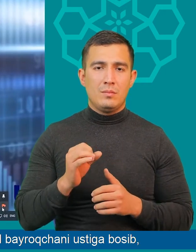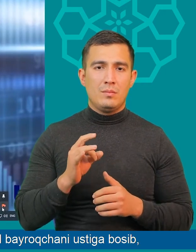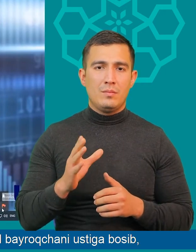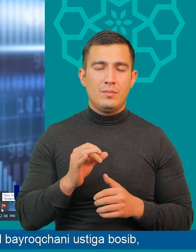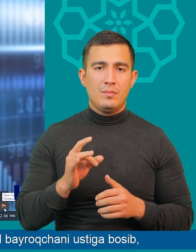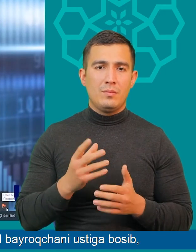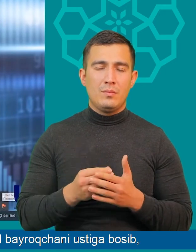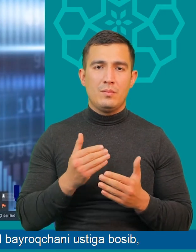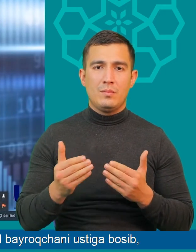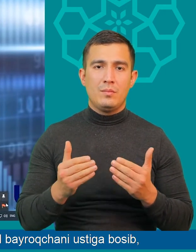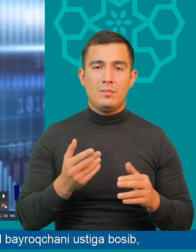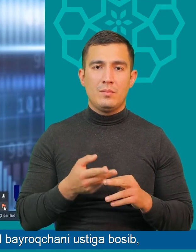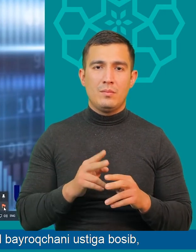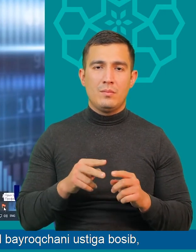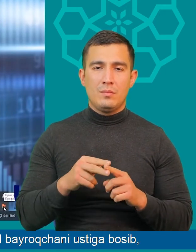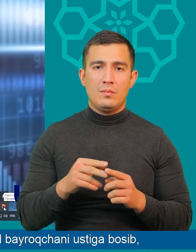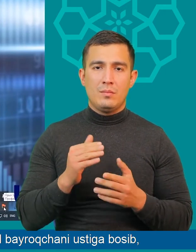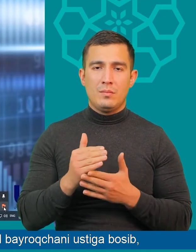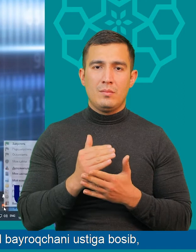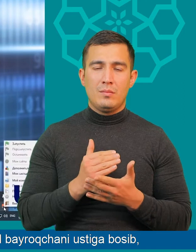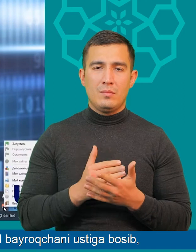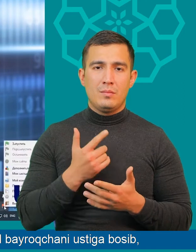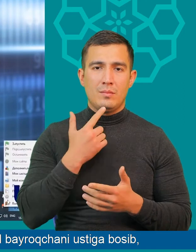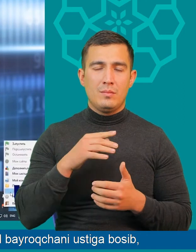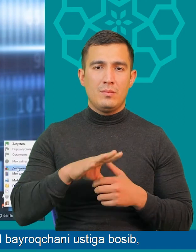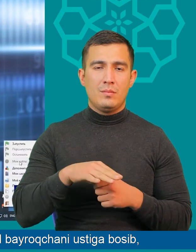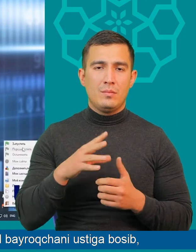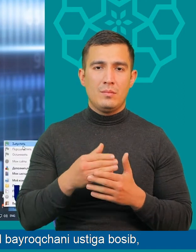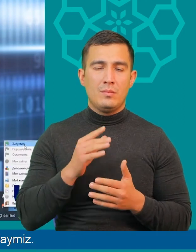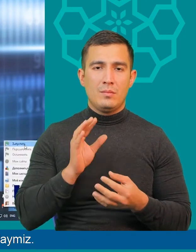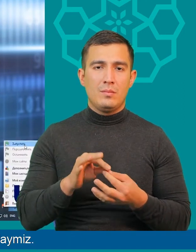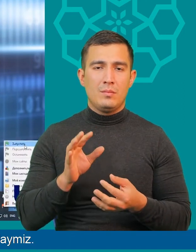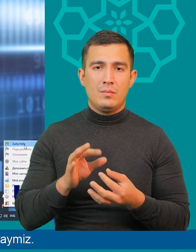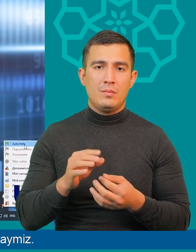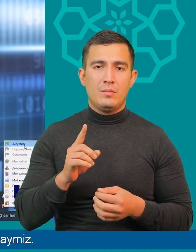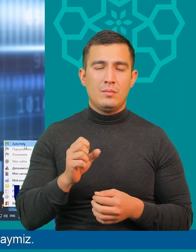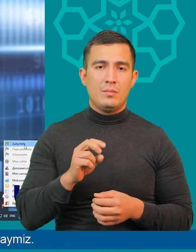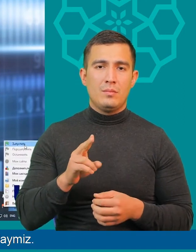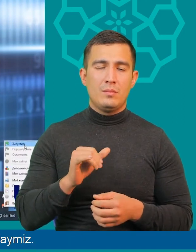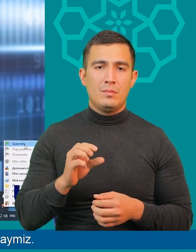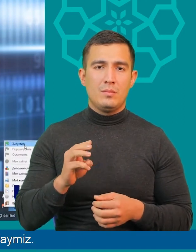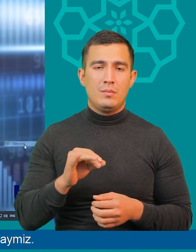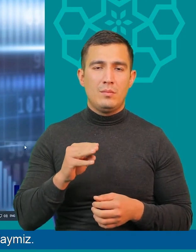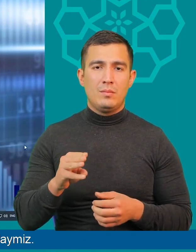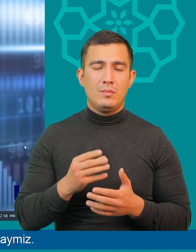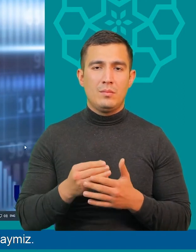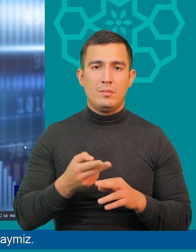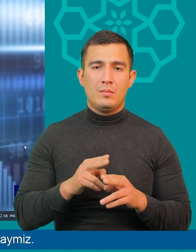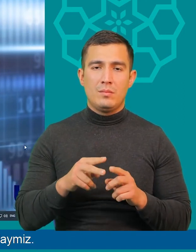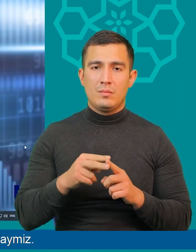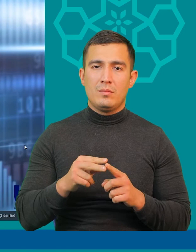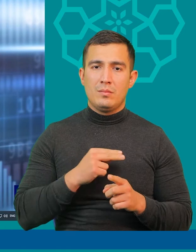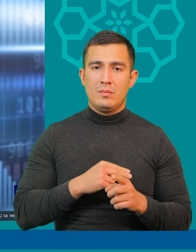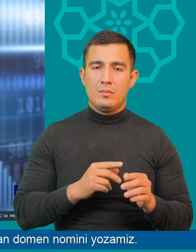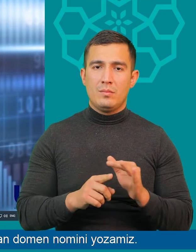Serverimizni ishga tushirib yuboramiz. Buning uchun pastdagi qizil bayroqchani ustiga bosib, zapustit, ya'ni ishga tushirish buyrug'ini